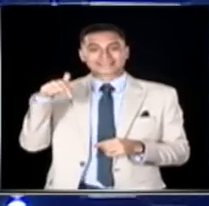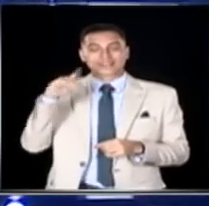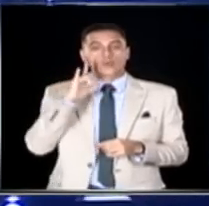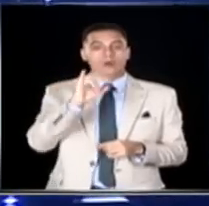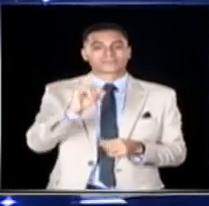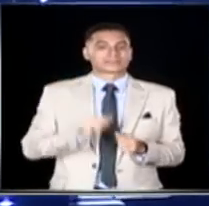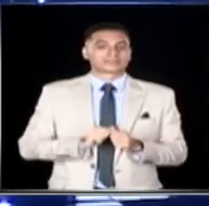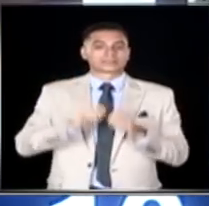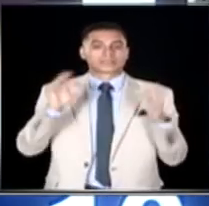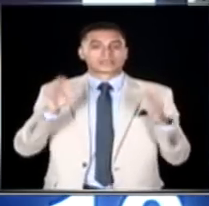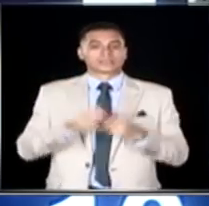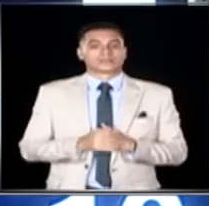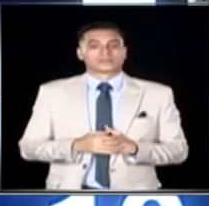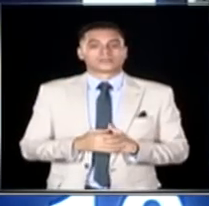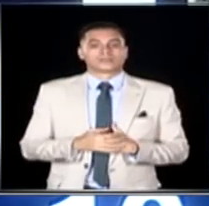1956.